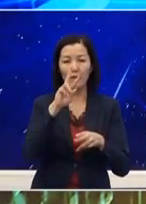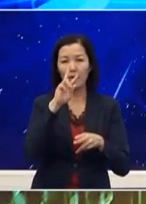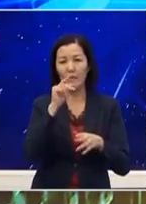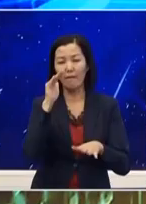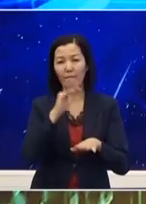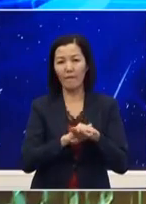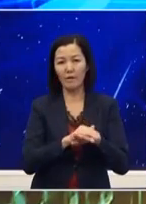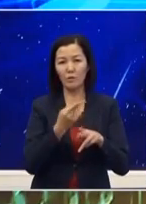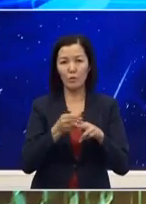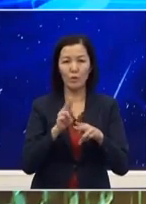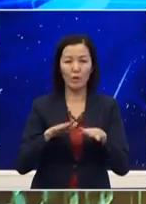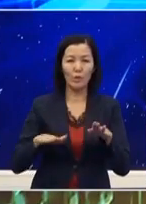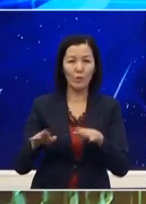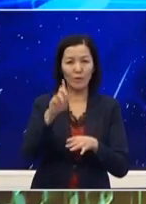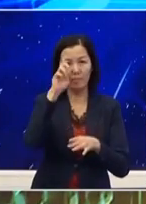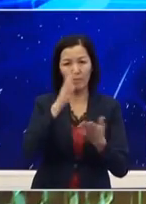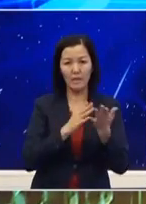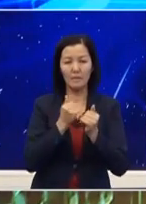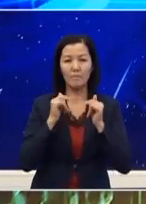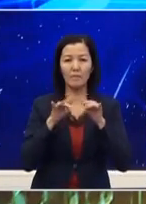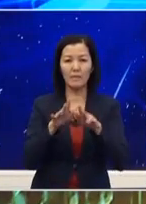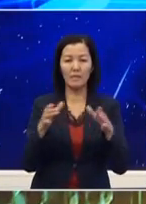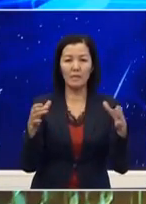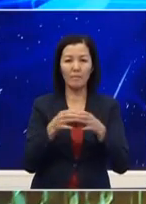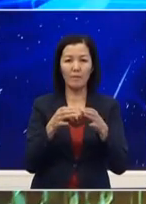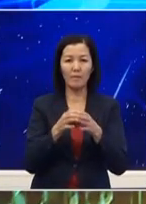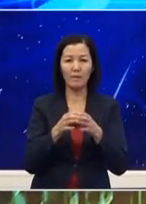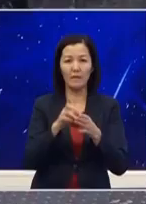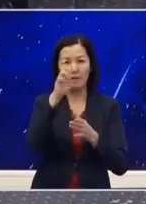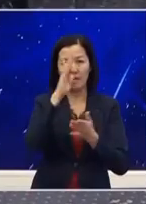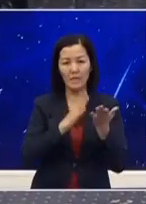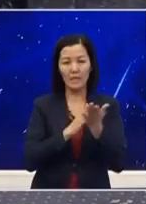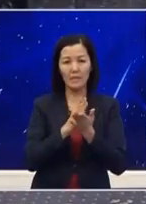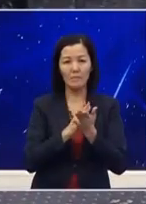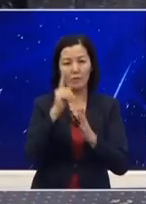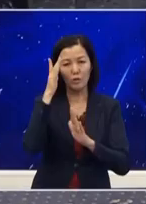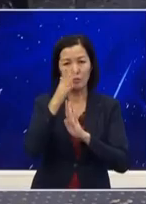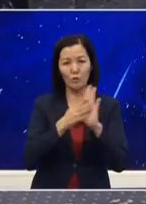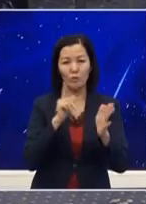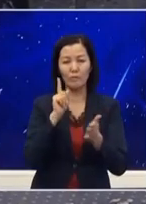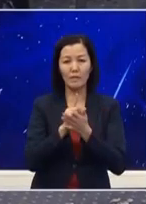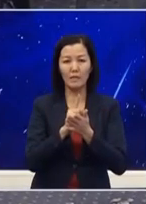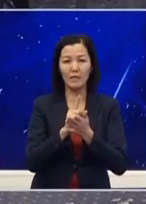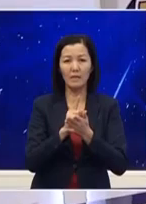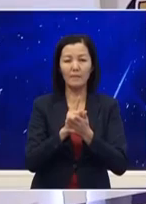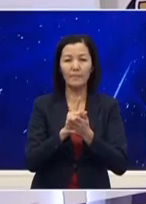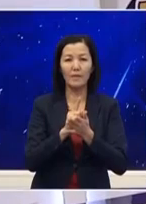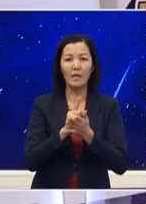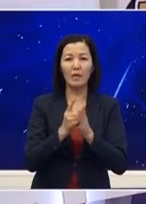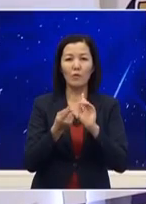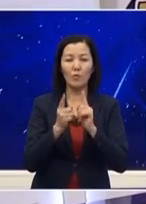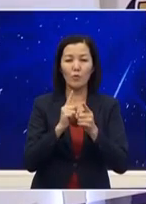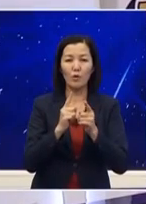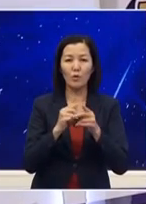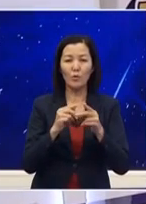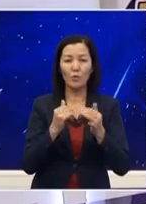факт. Сондықтан өңірдегі мемлекеттік қызмет істері департаменті мемлекеттік қызметшінің түсінігі мен міндетін және олардың мәртебесін